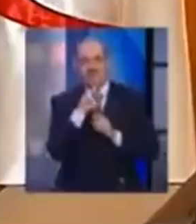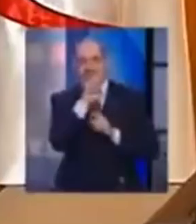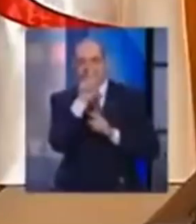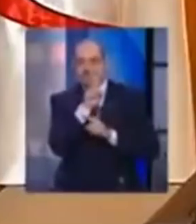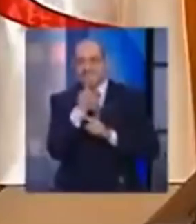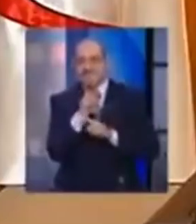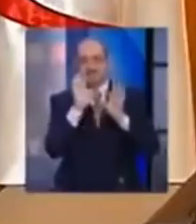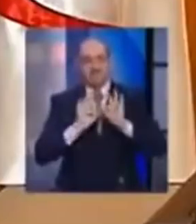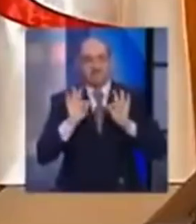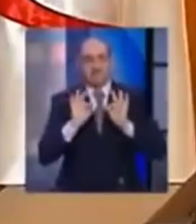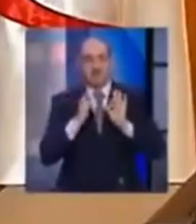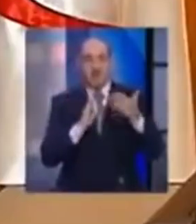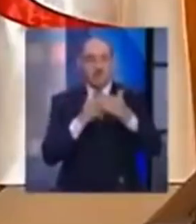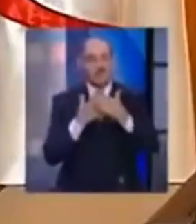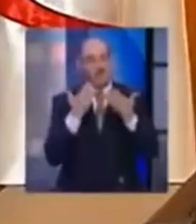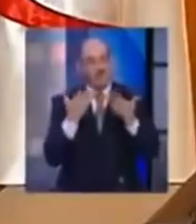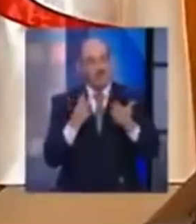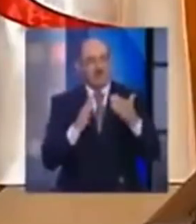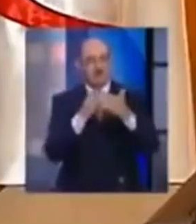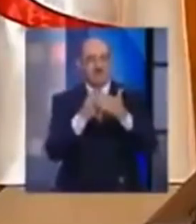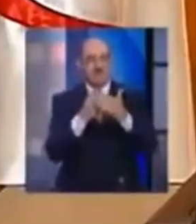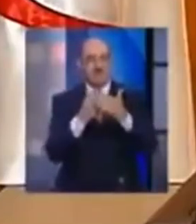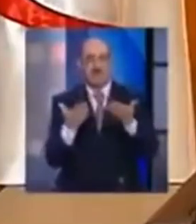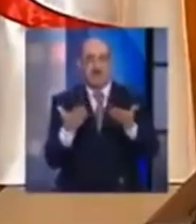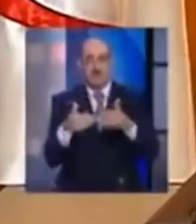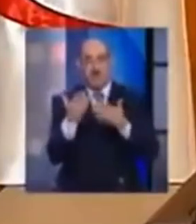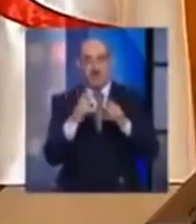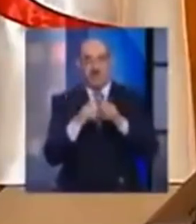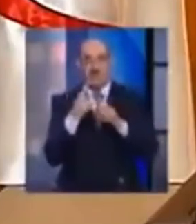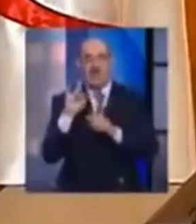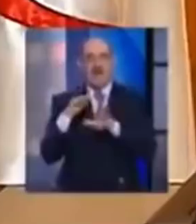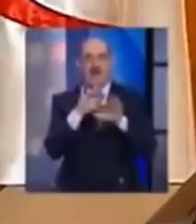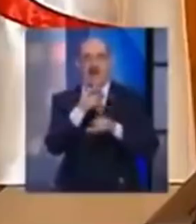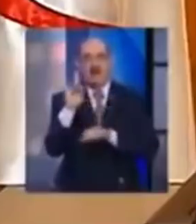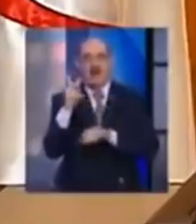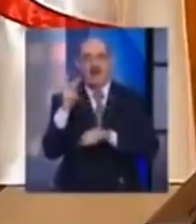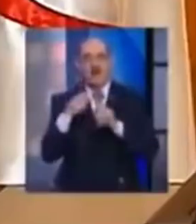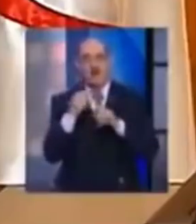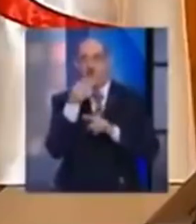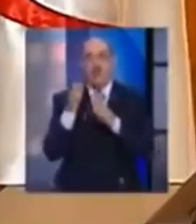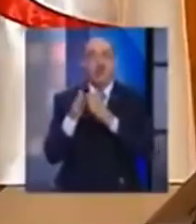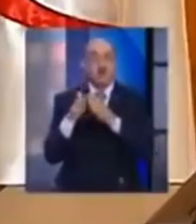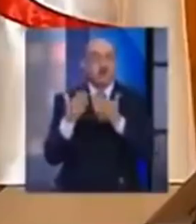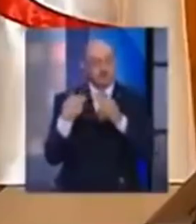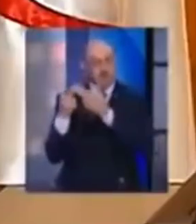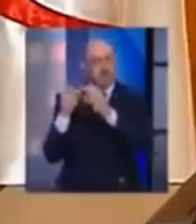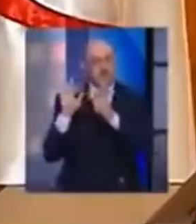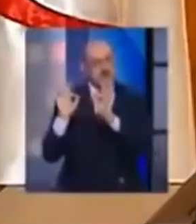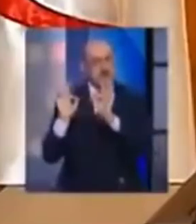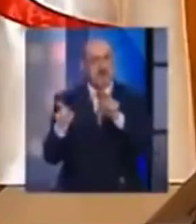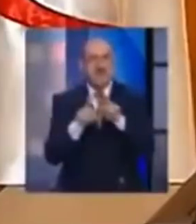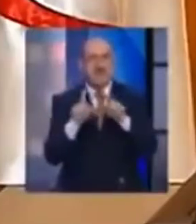فيها، هذاك هو هذاك هو الشيء اللي كان طالبه الحراك المبارك. طلقنا